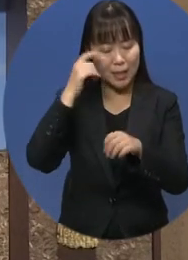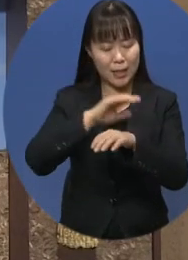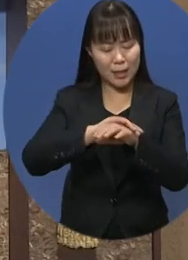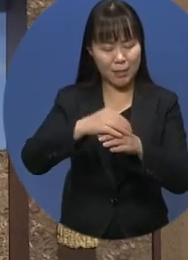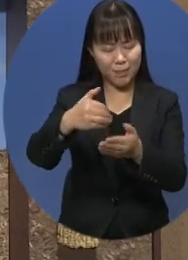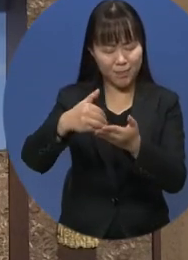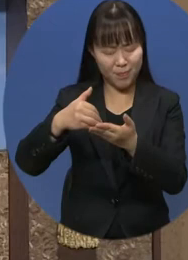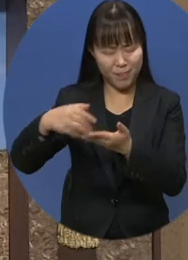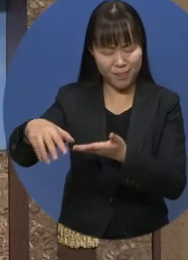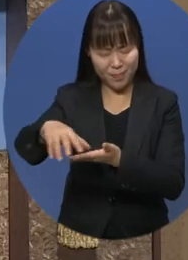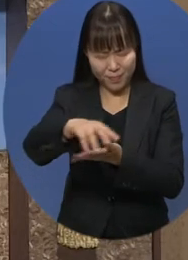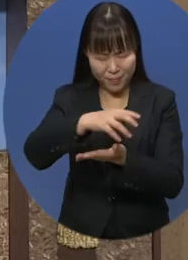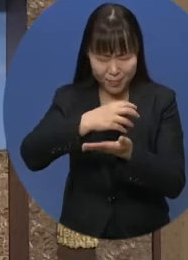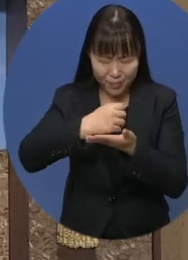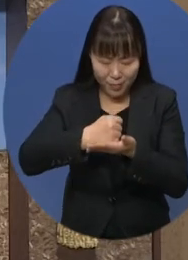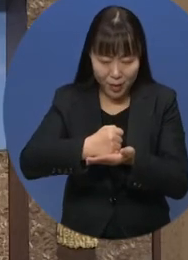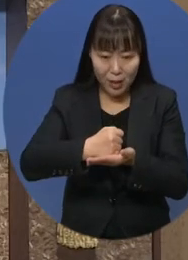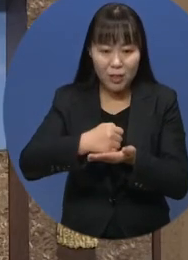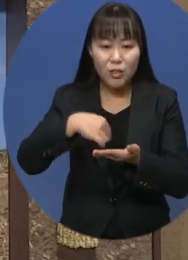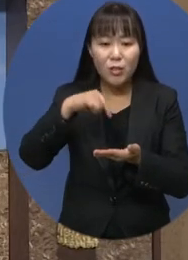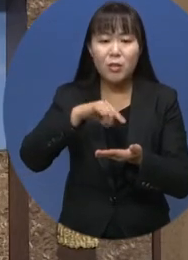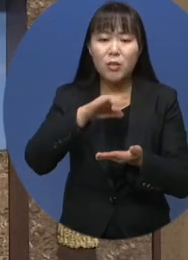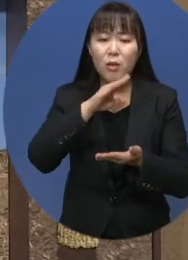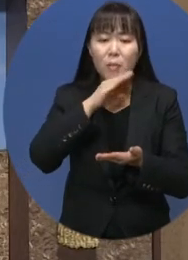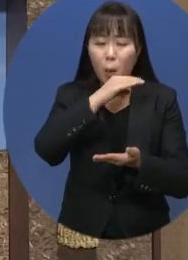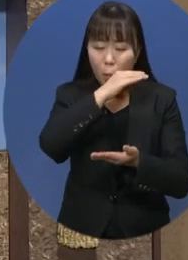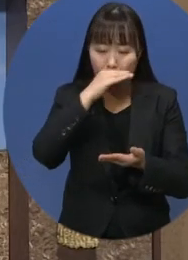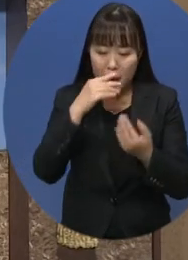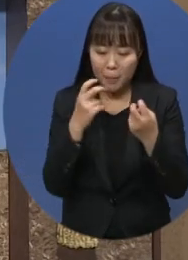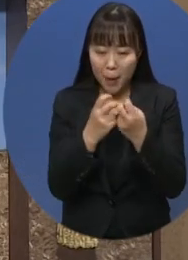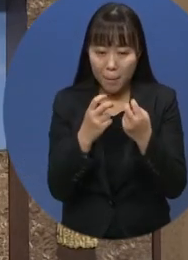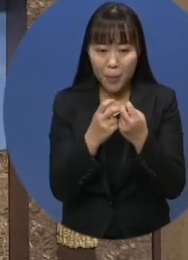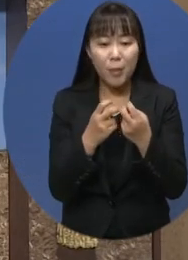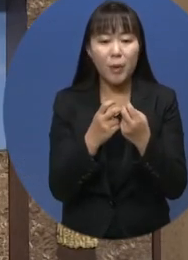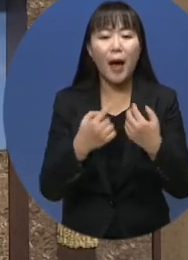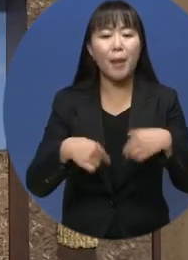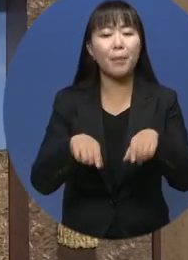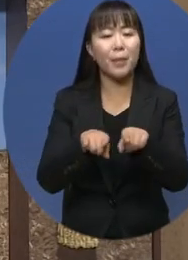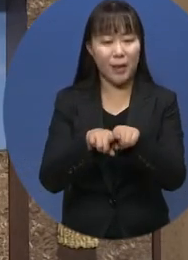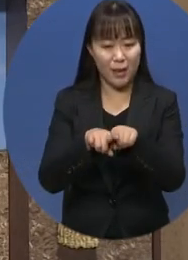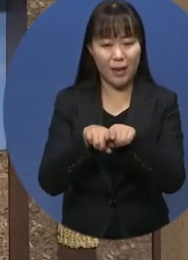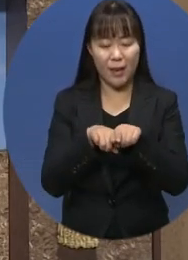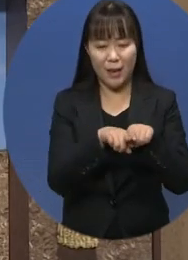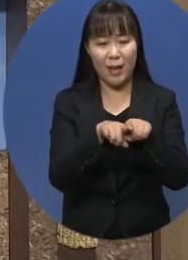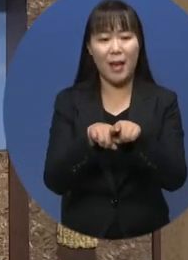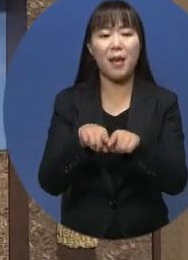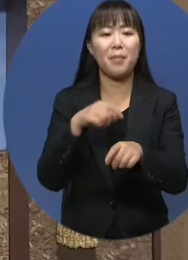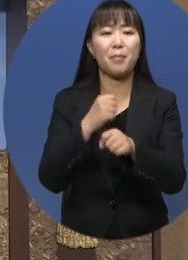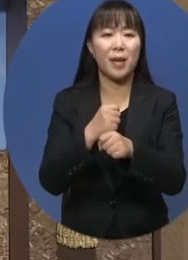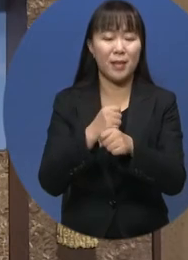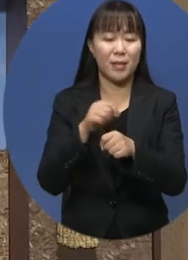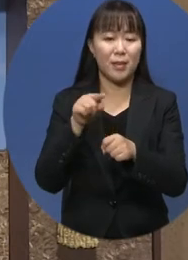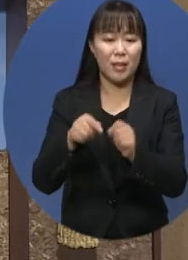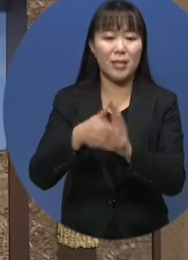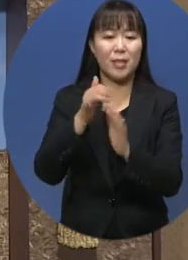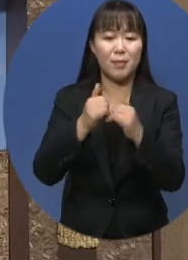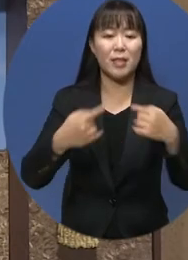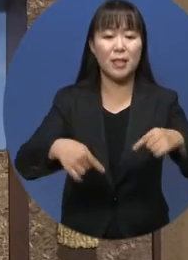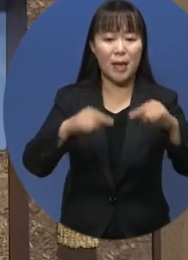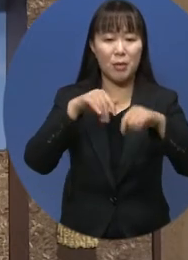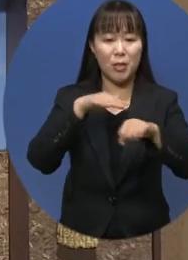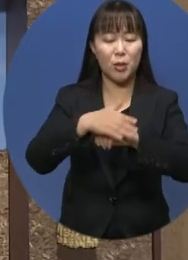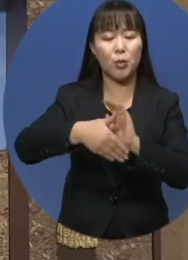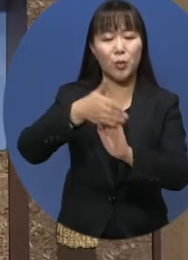할 수렴해서 그 가운데 정말 바람직한 방향으로 함께 도시를 만들어 나가는 시민참여형